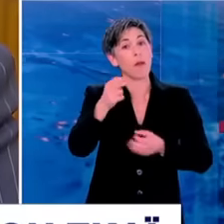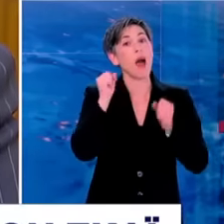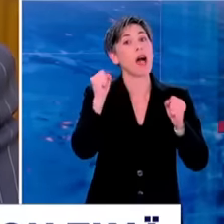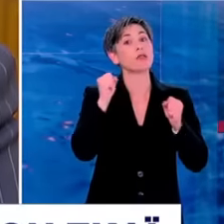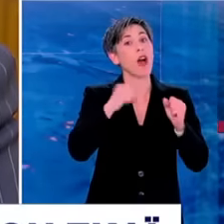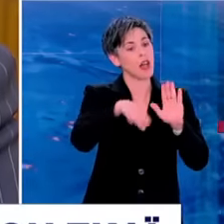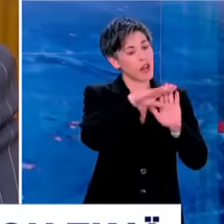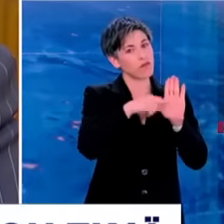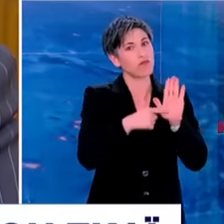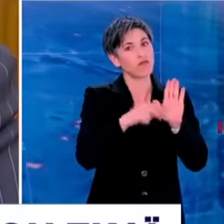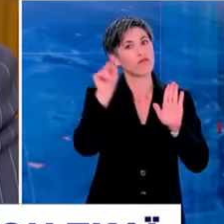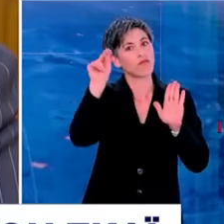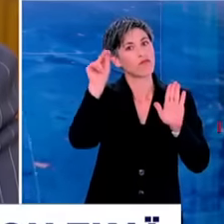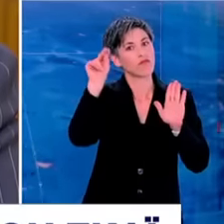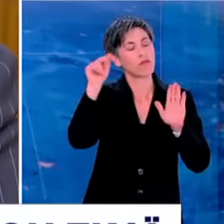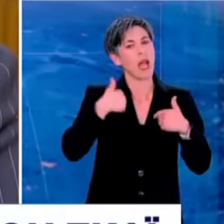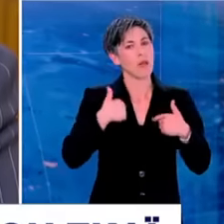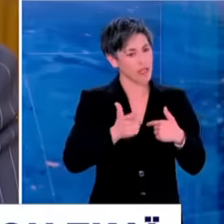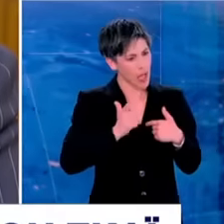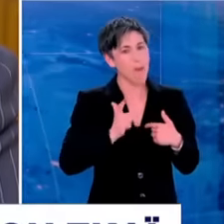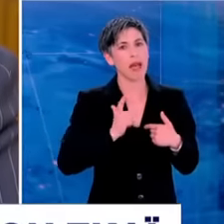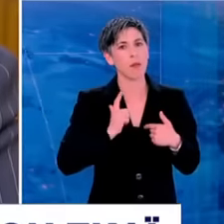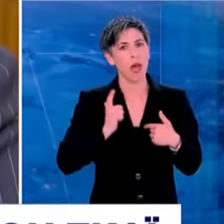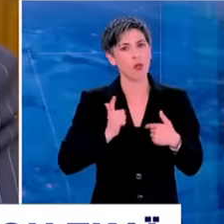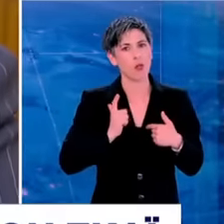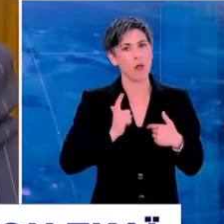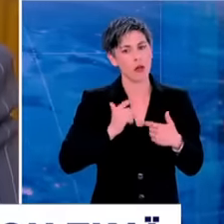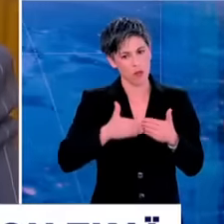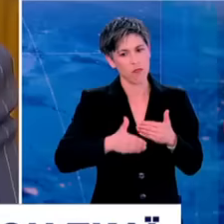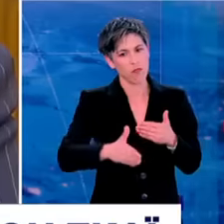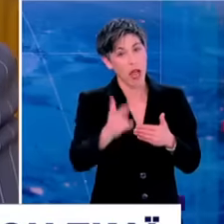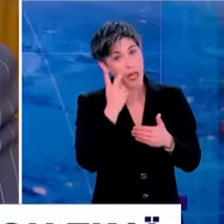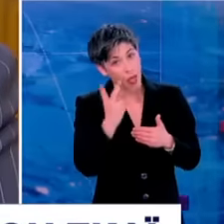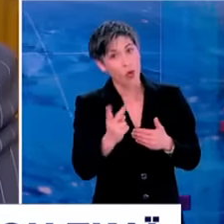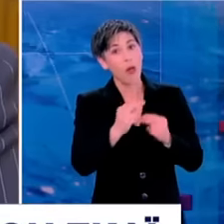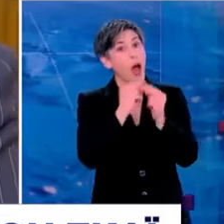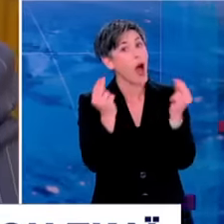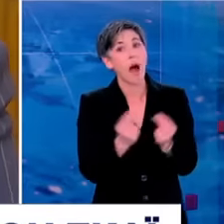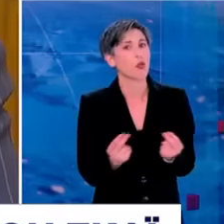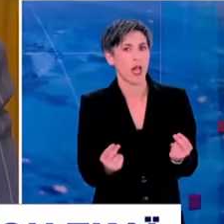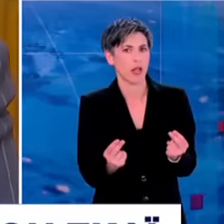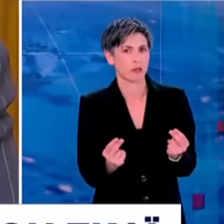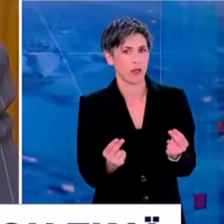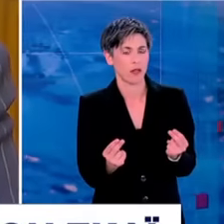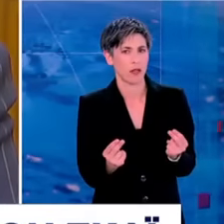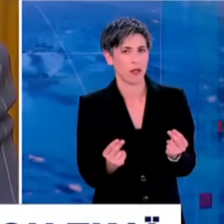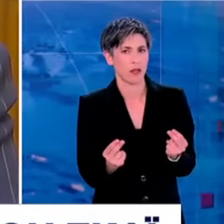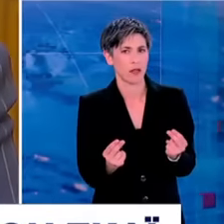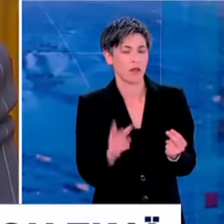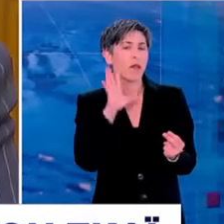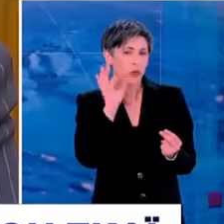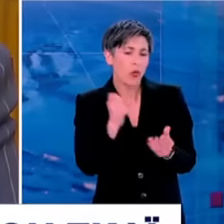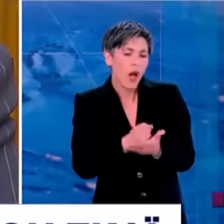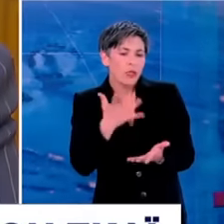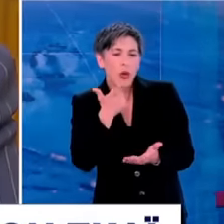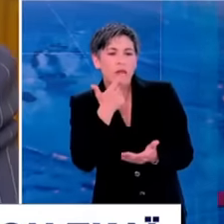χρονικό διάστημα περιμένουμε να δούμε κάποια αποτελέσματα σε κάποιους τομείς. Περιμένουμε λοιπόν να αξιολογήσουμε όλα αυτά που